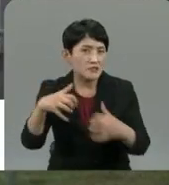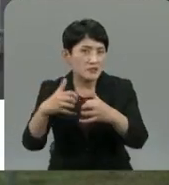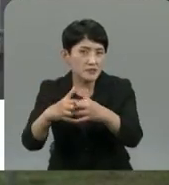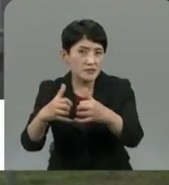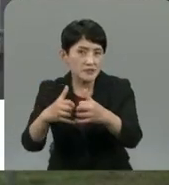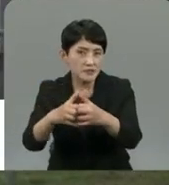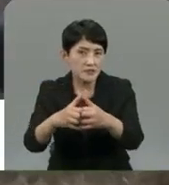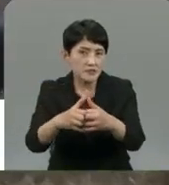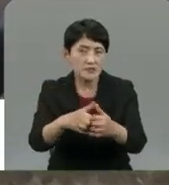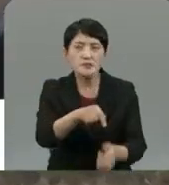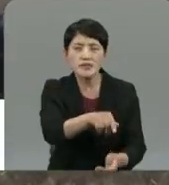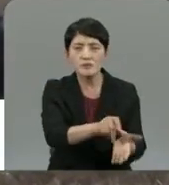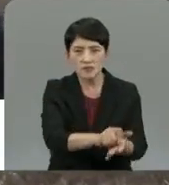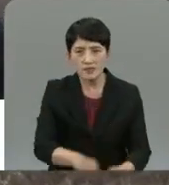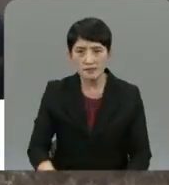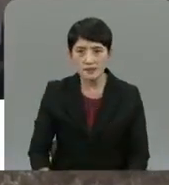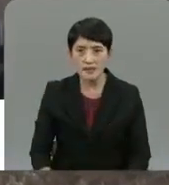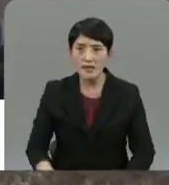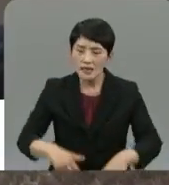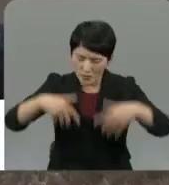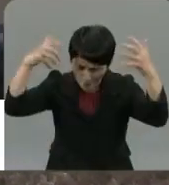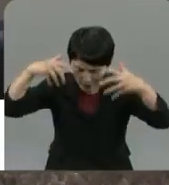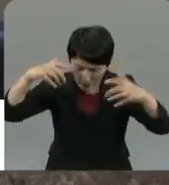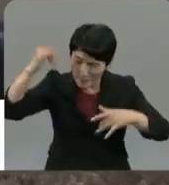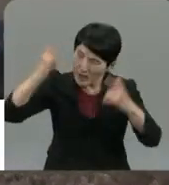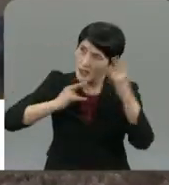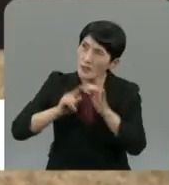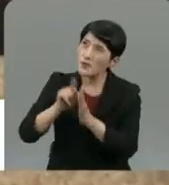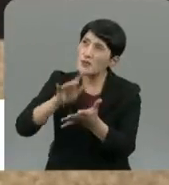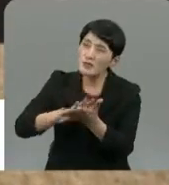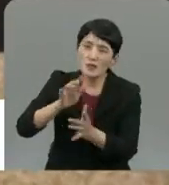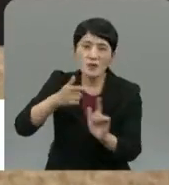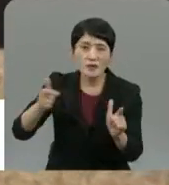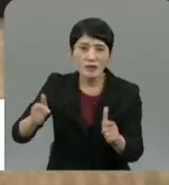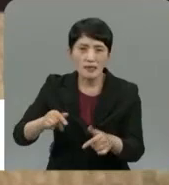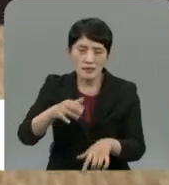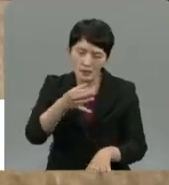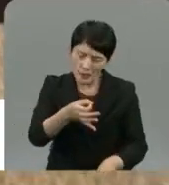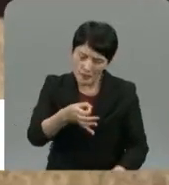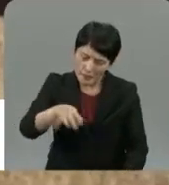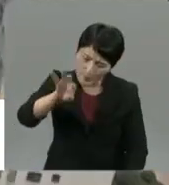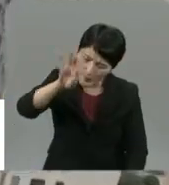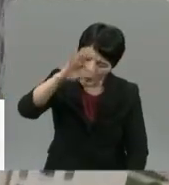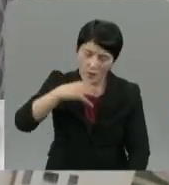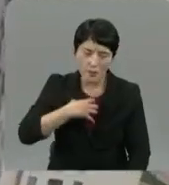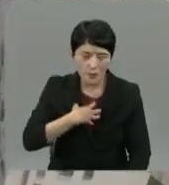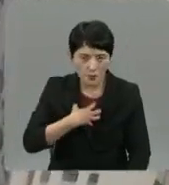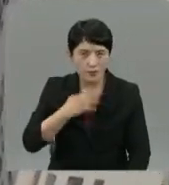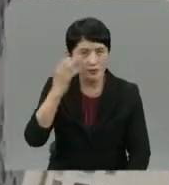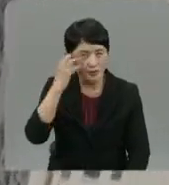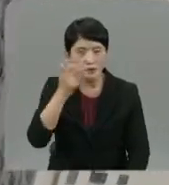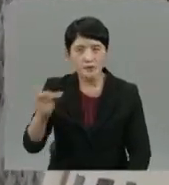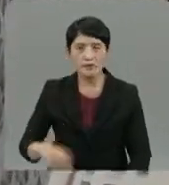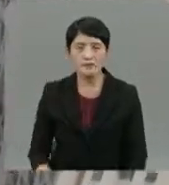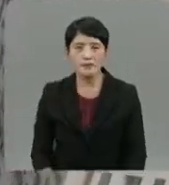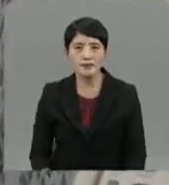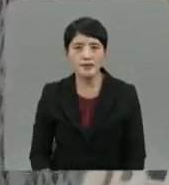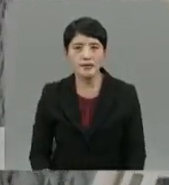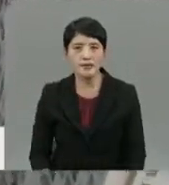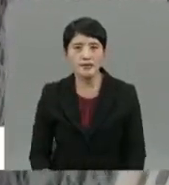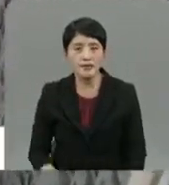пока говорить преждевременно поскольку сохраняется неопределенность из-за роста стоимости сырья